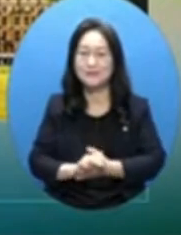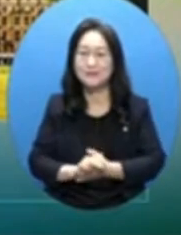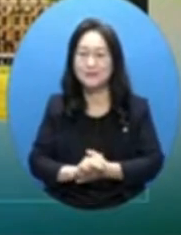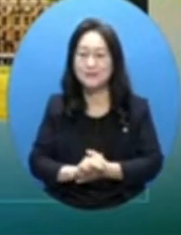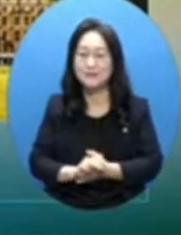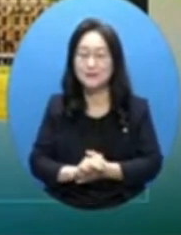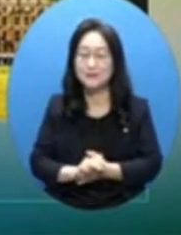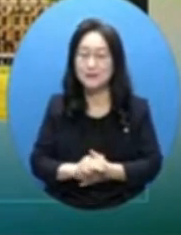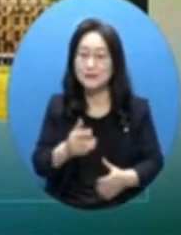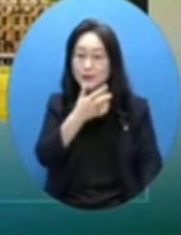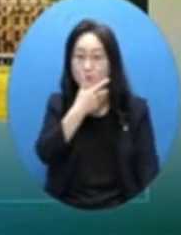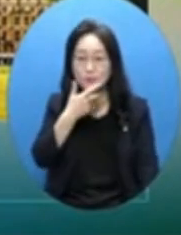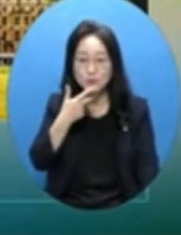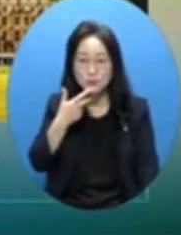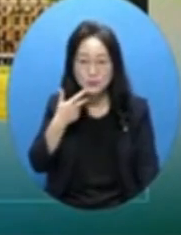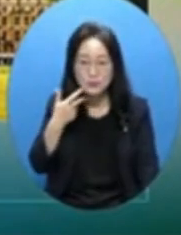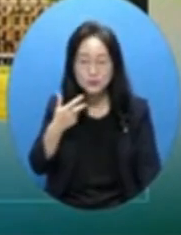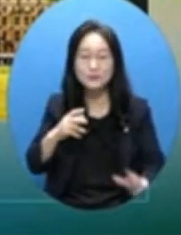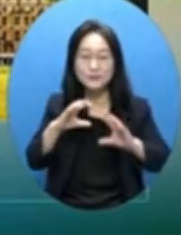영국이